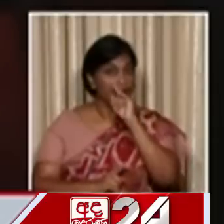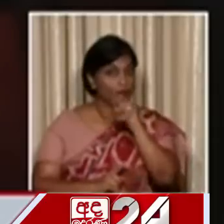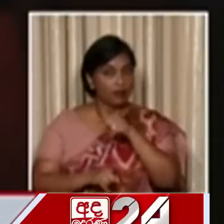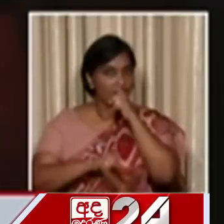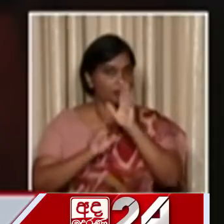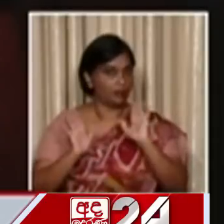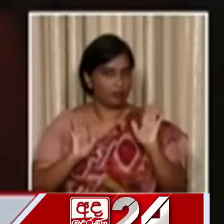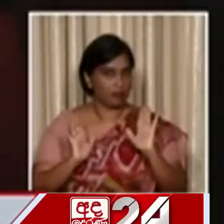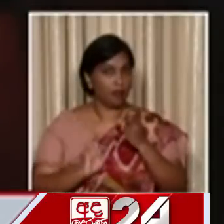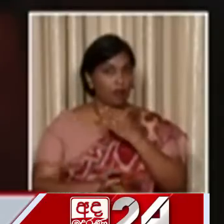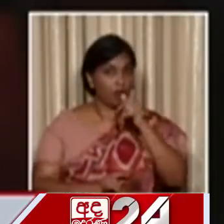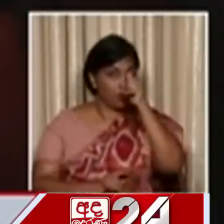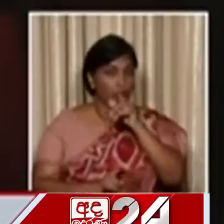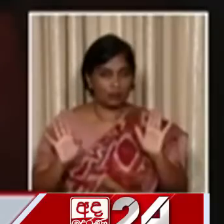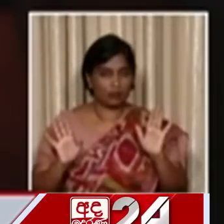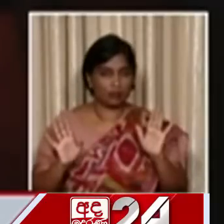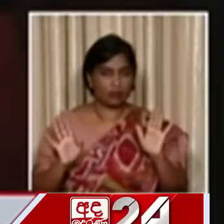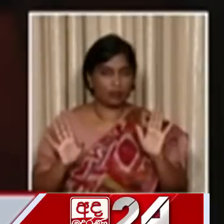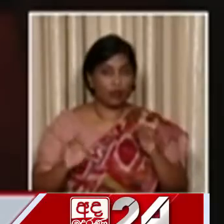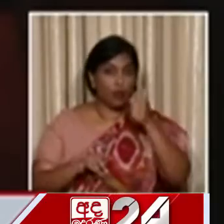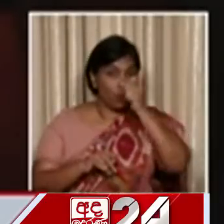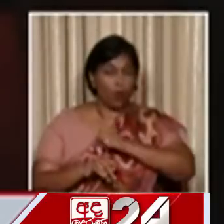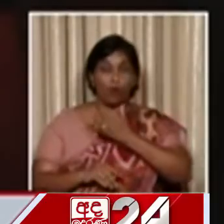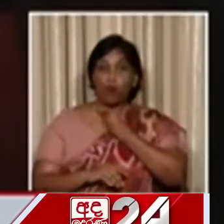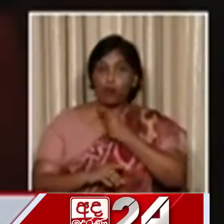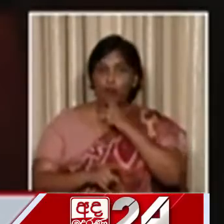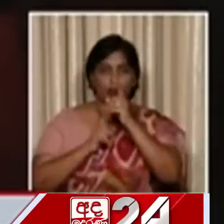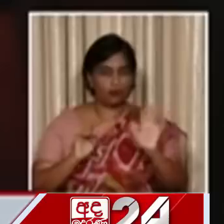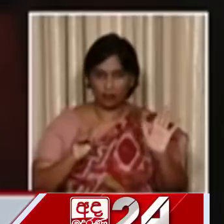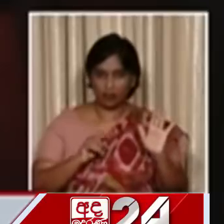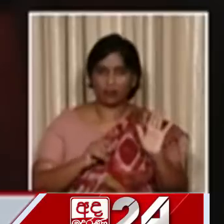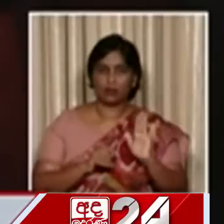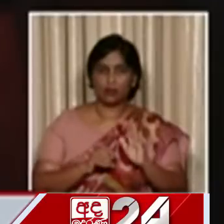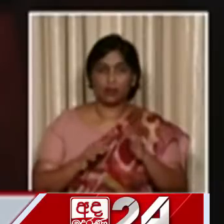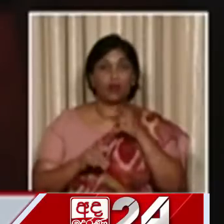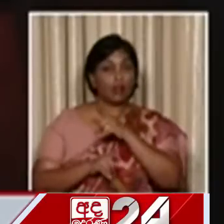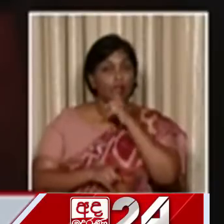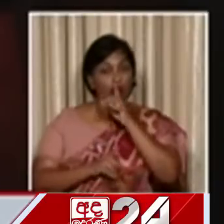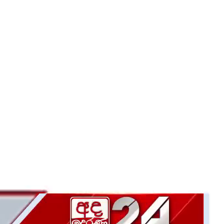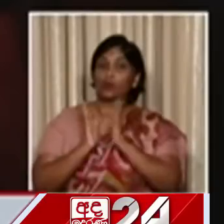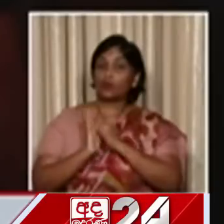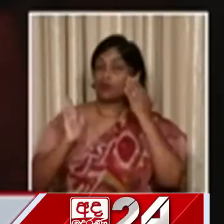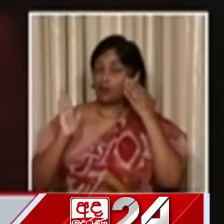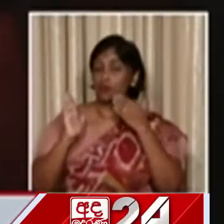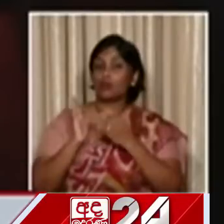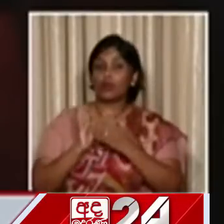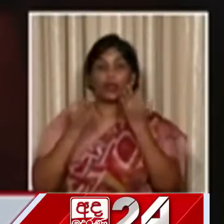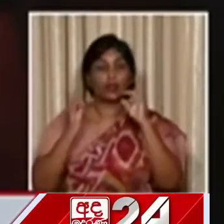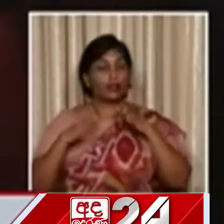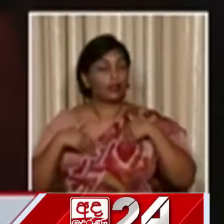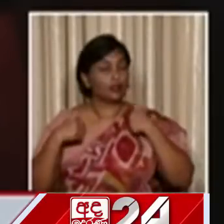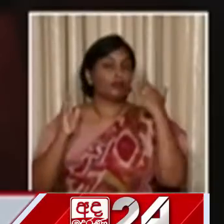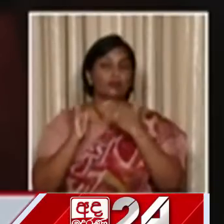කරන්න එපා, වංචා ගැන කතා කරන්න එපා, හොරකම බොරුකම ගැන කතා කරන්න එපා. මොකද ඒව ගැන කතා කරොත් අපි කරන්නේ නිදහස් සෞඛ්‍ය